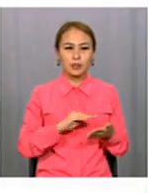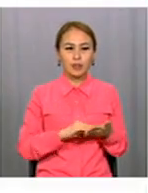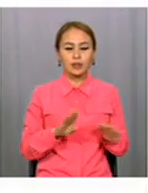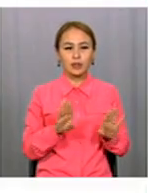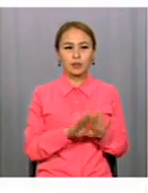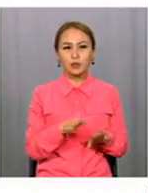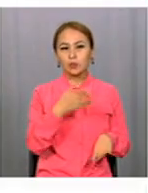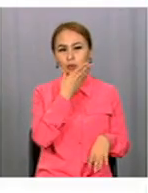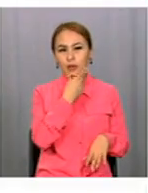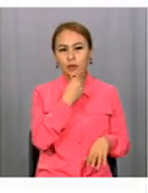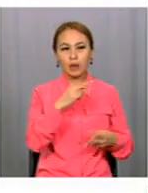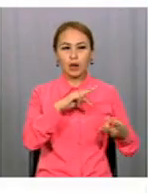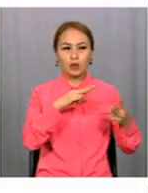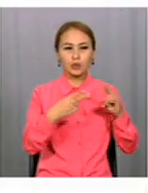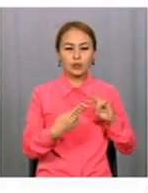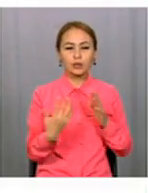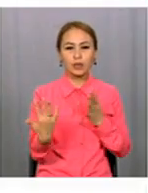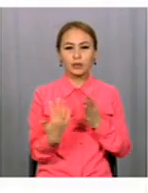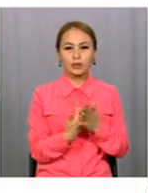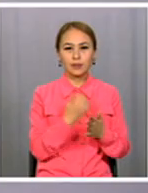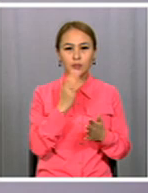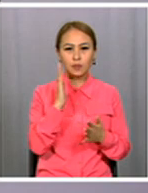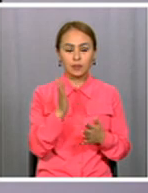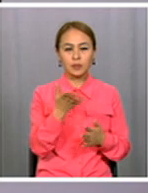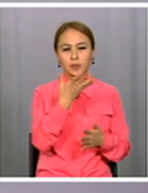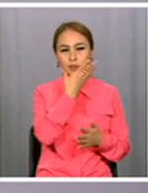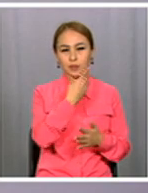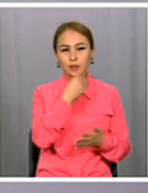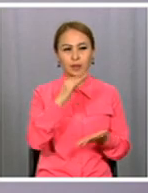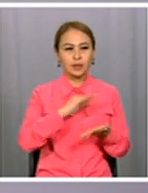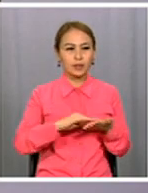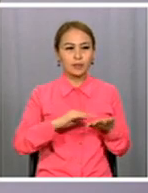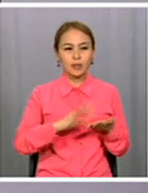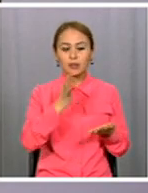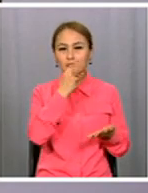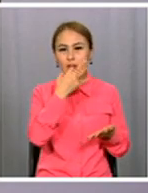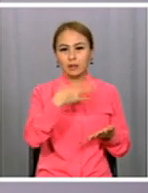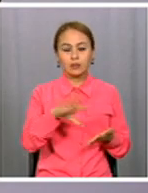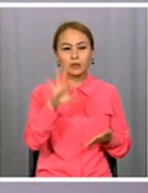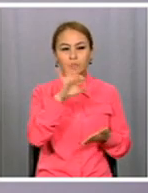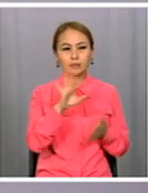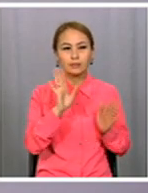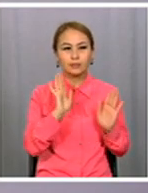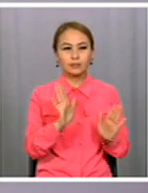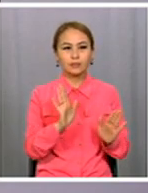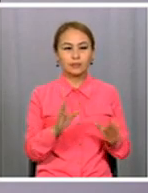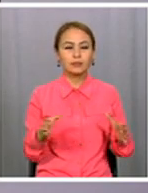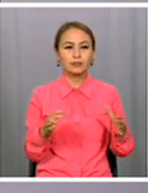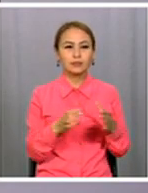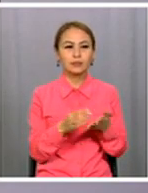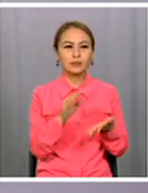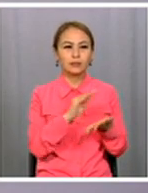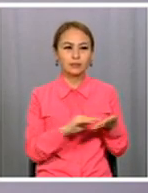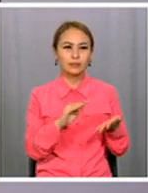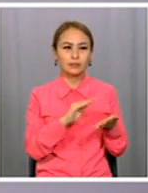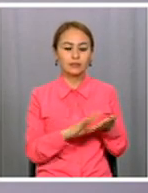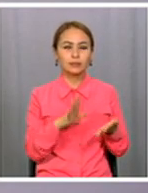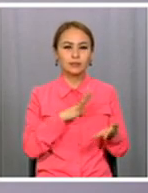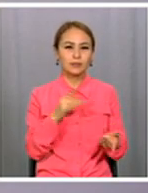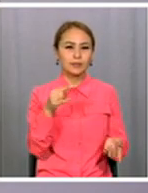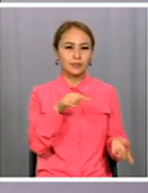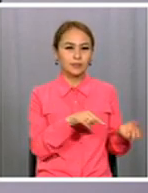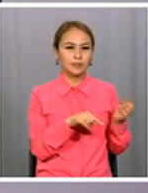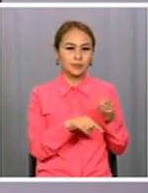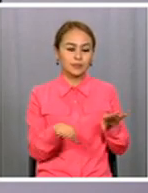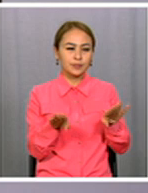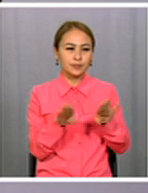көркем ауыстыруларды анықтаймыз. Көркемдік кез келген өнер туындысында болады. Көркем туындыларды бір-бірінен, сюжеті